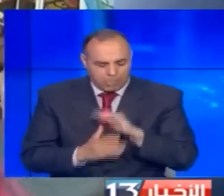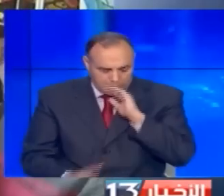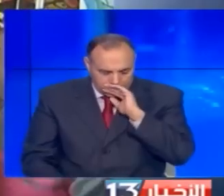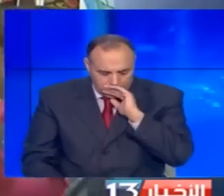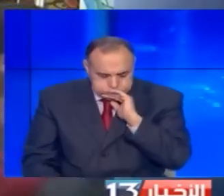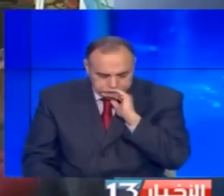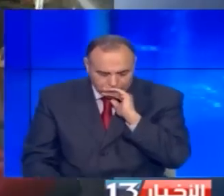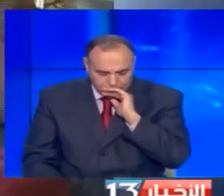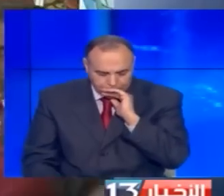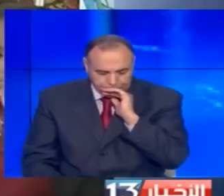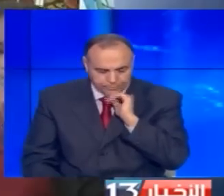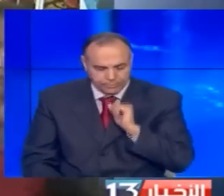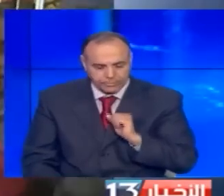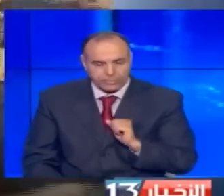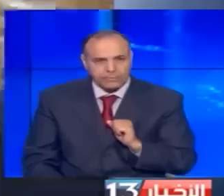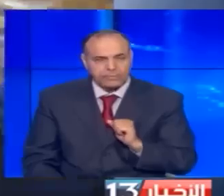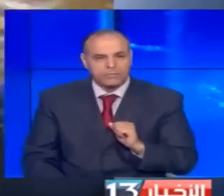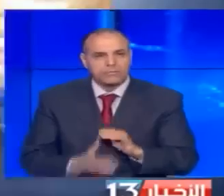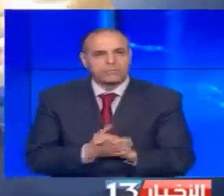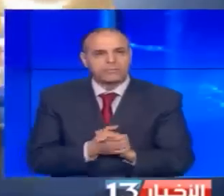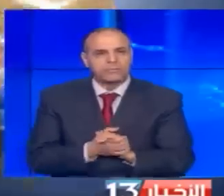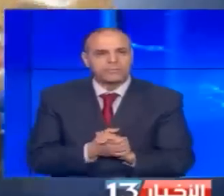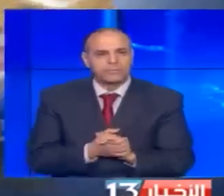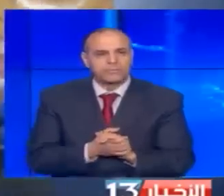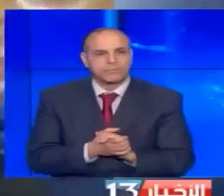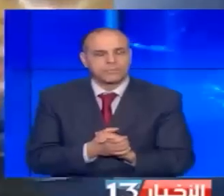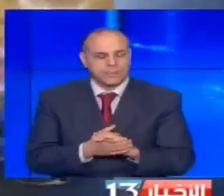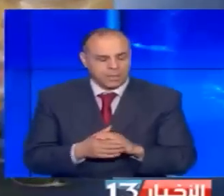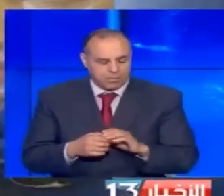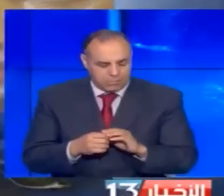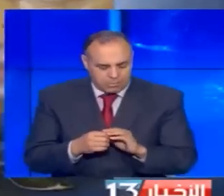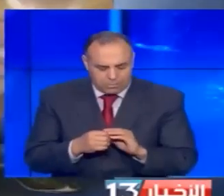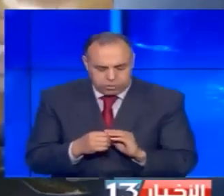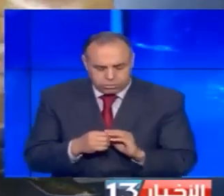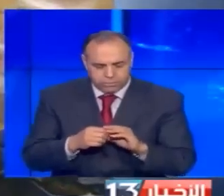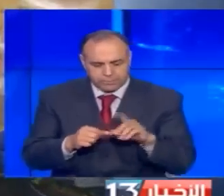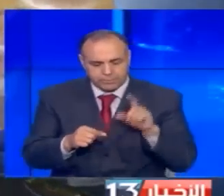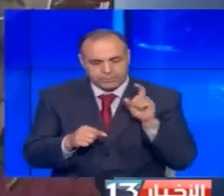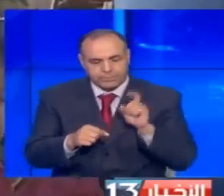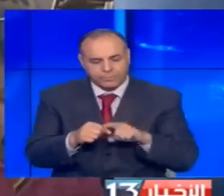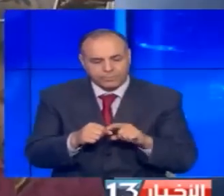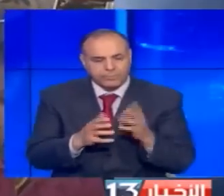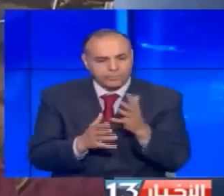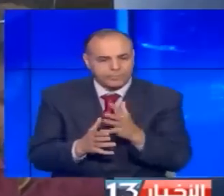هو رسائل تربوية هادفة. شاركت في ورشة الرسم. كنت قاعدي وابخ في